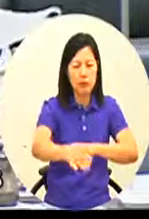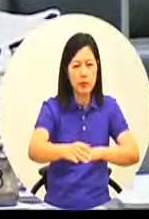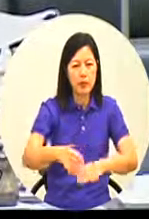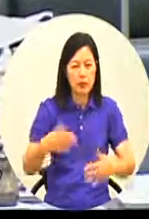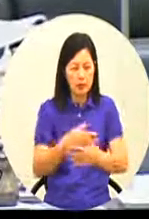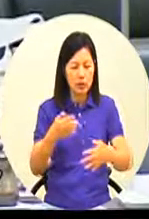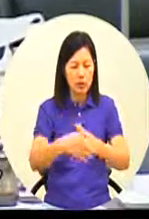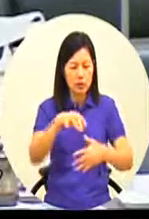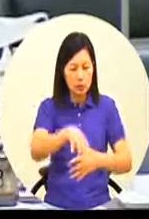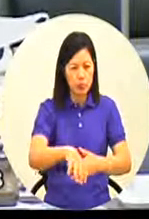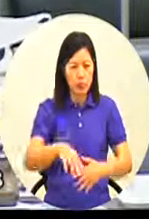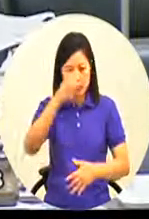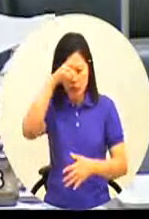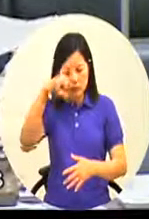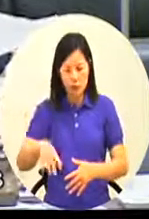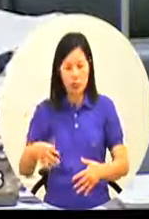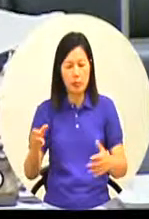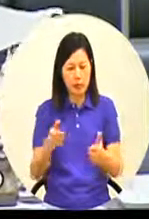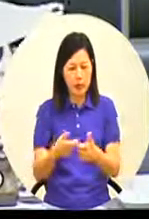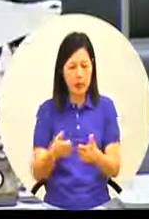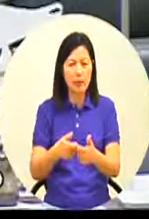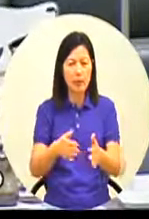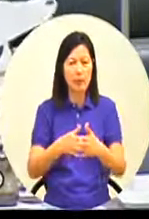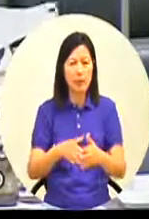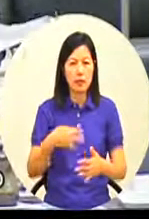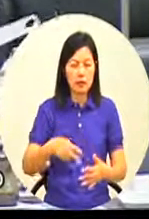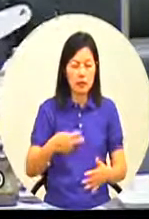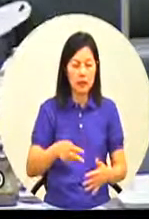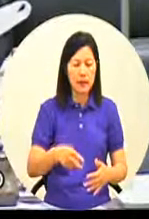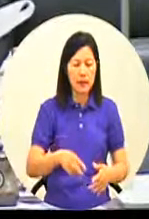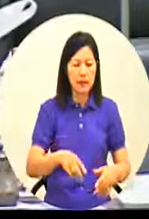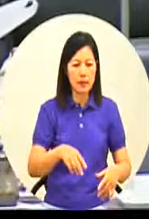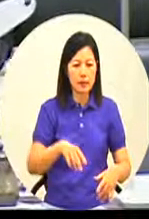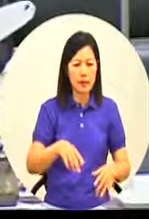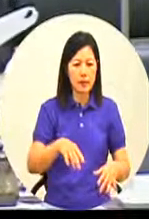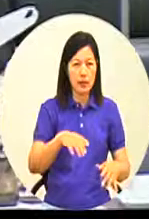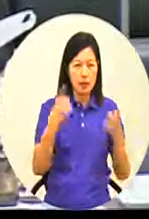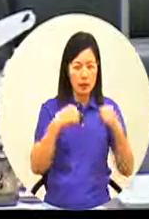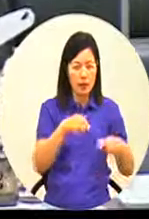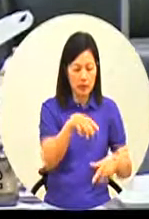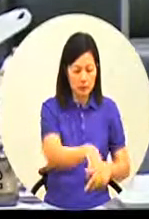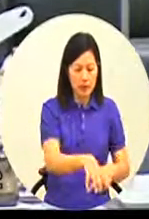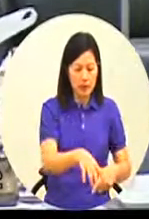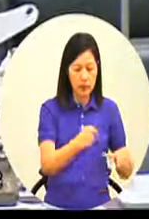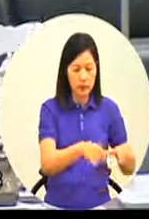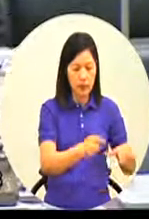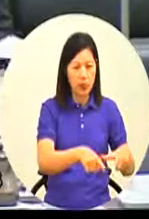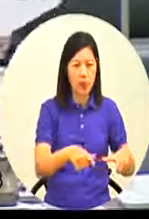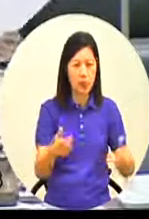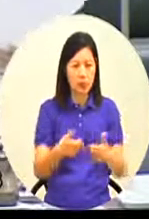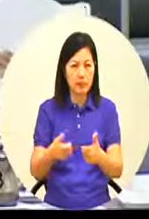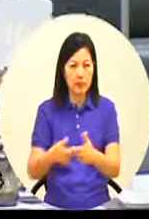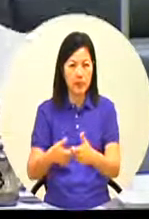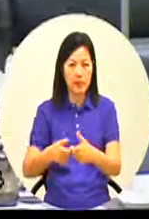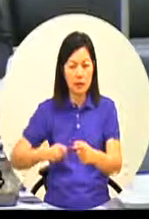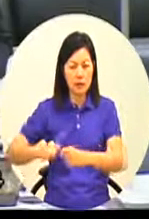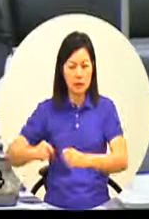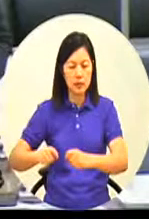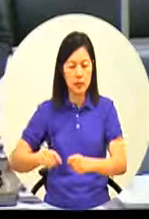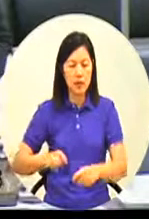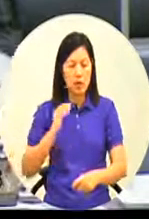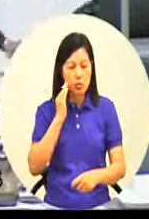合。最后一个呢，请本地的企业来认养道路。刚刚我讲的就是请中钢。好，中钢其实你如果认领一